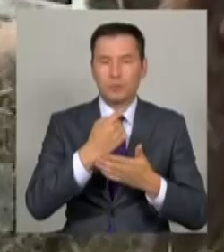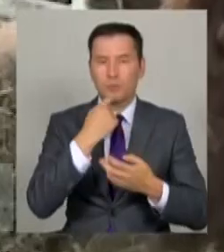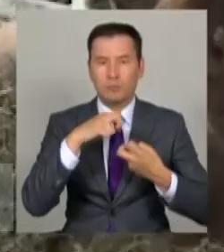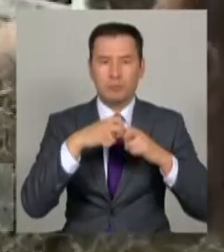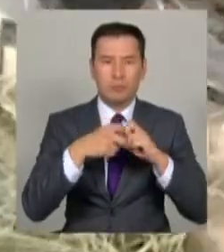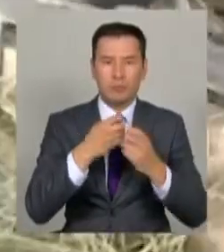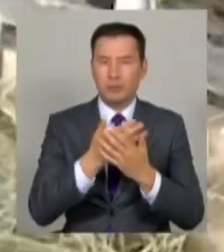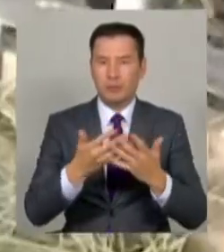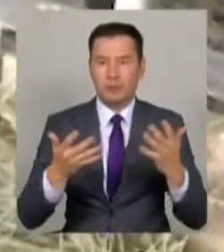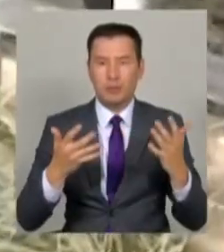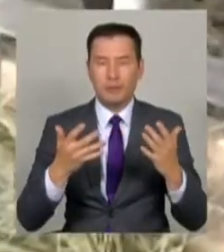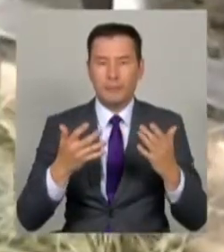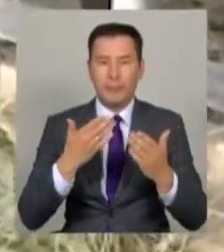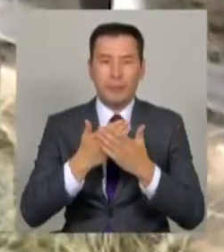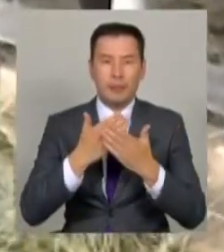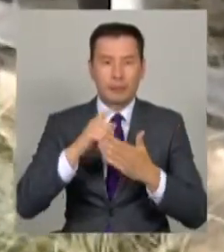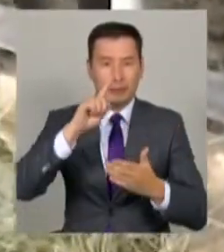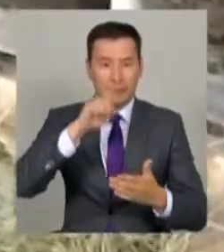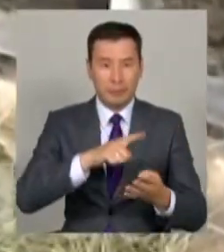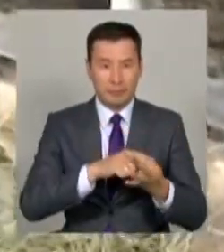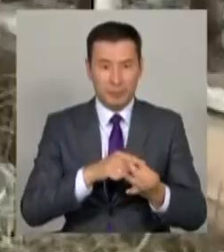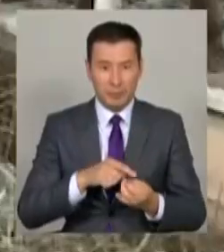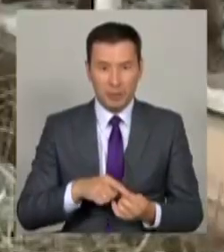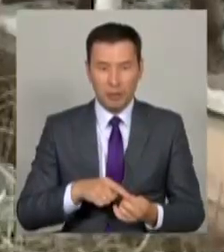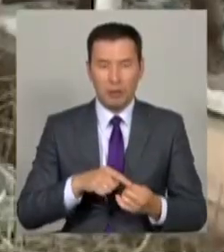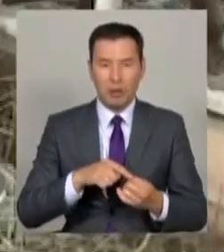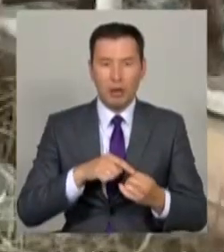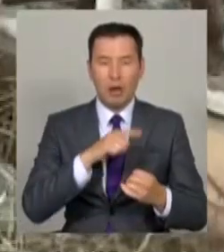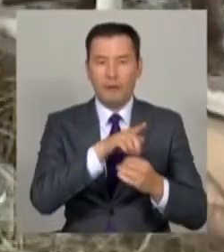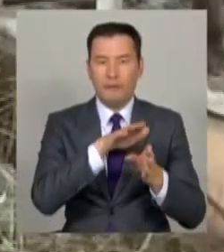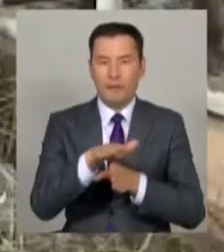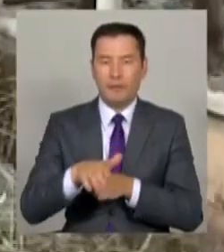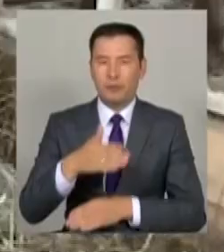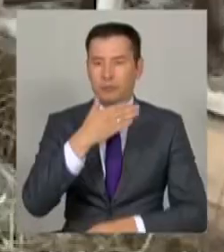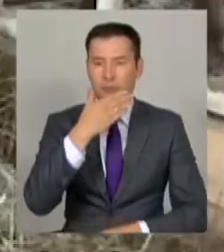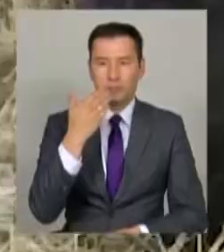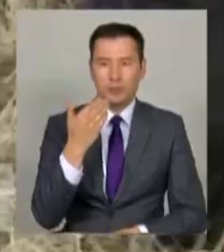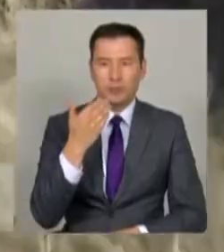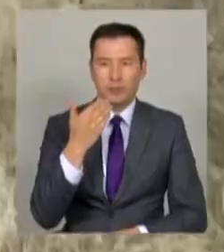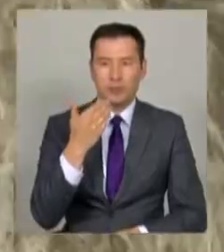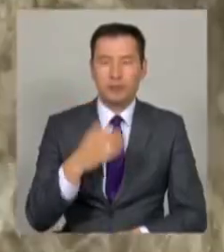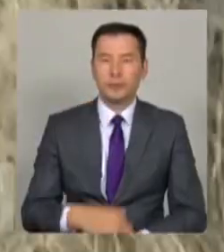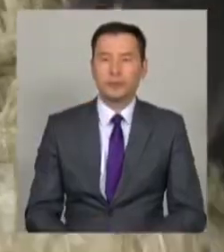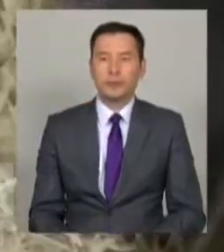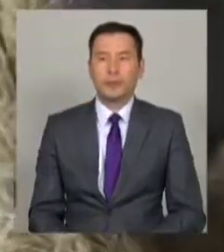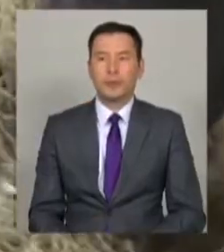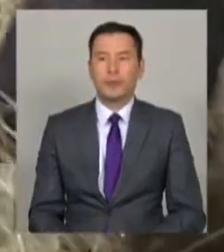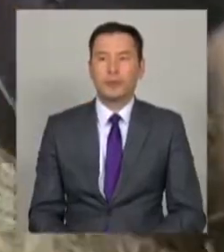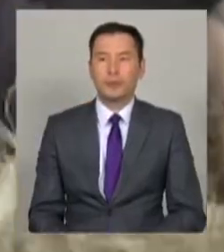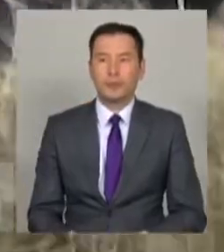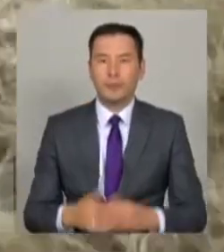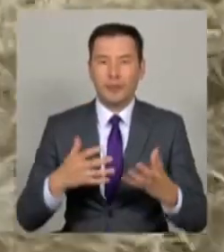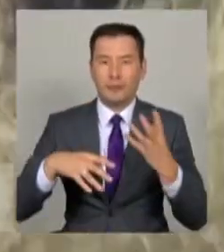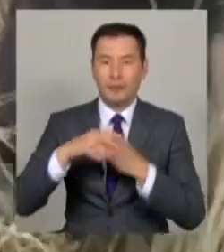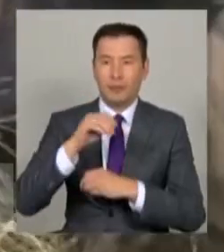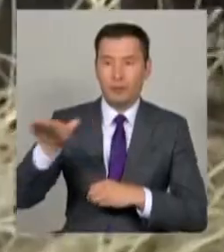платформы Госагро.кз связаны с требованиями по космическому определению границ полей. Однако их убрали до конца этого года. Все